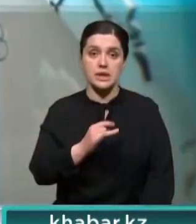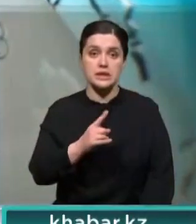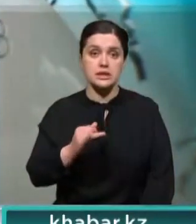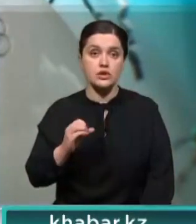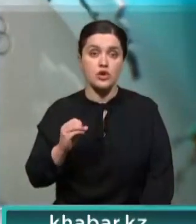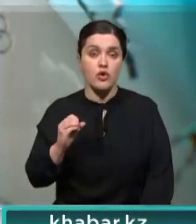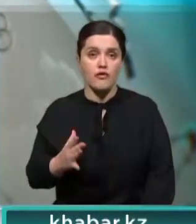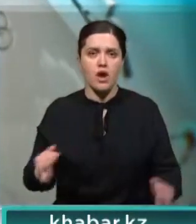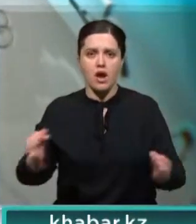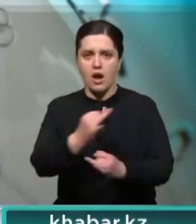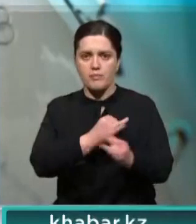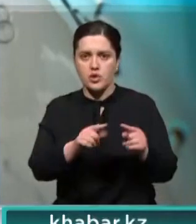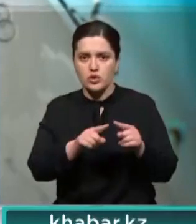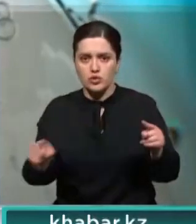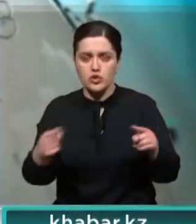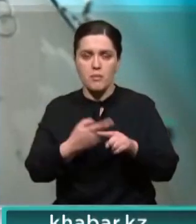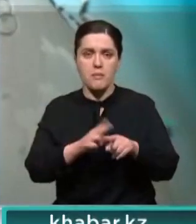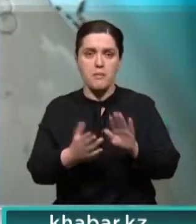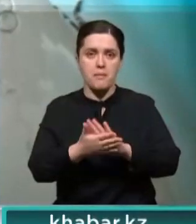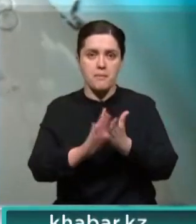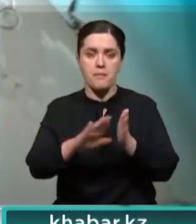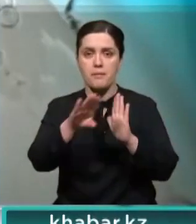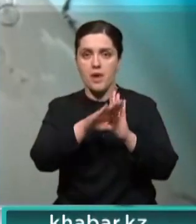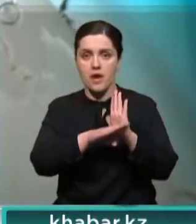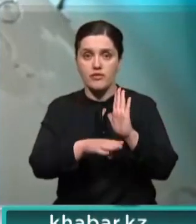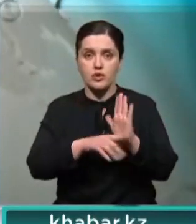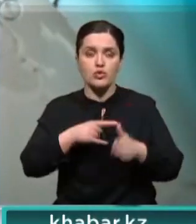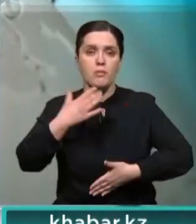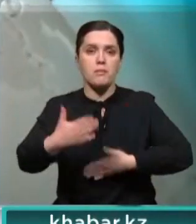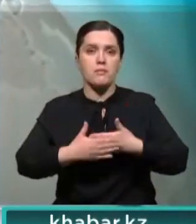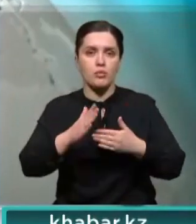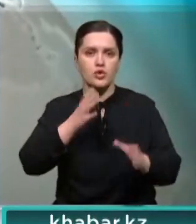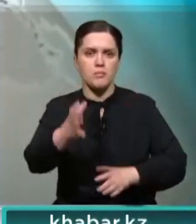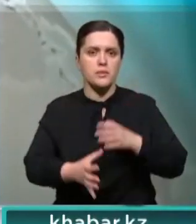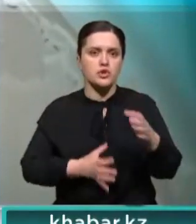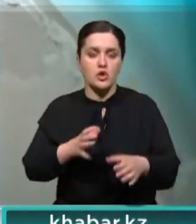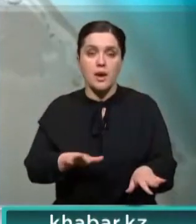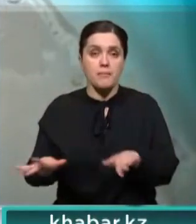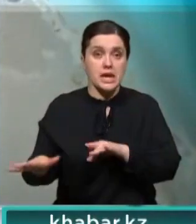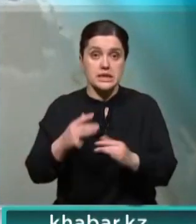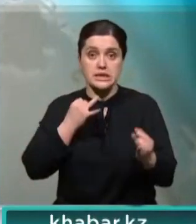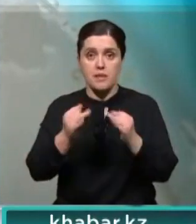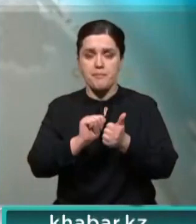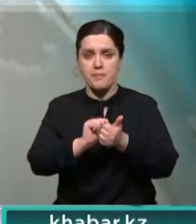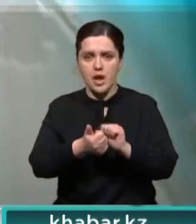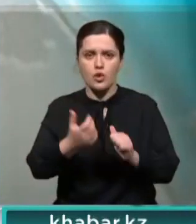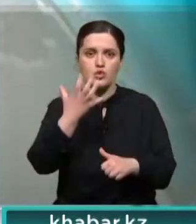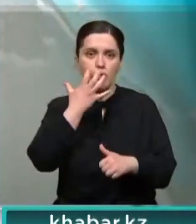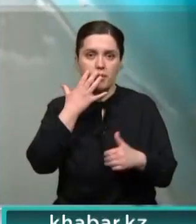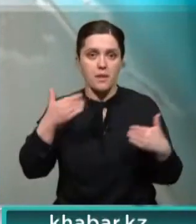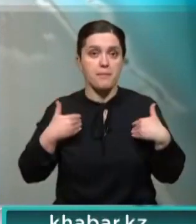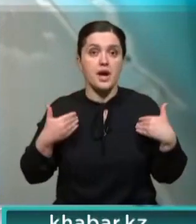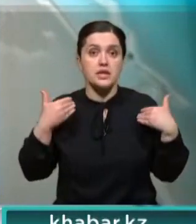обсудили текущую региональную повестку, а также график предстоящих международных мероприятий. Собеседники обменялись